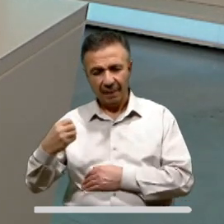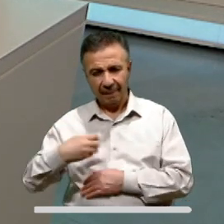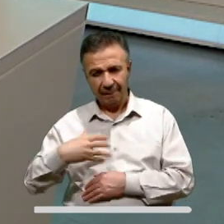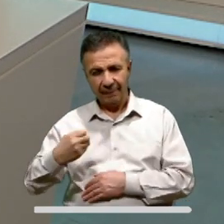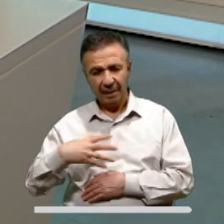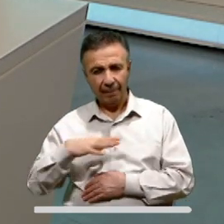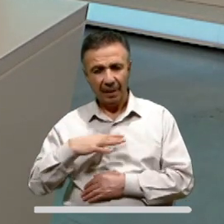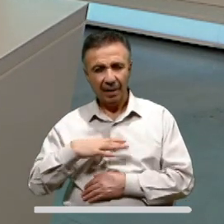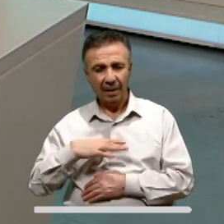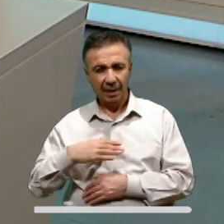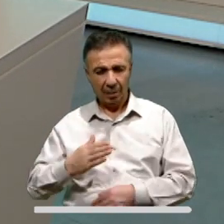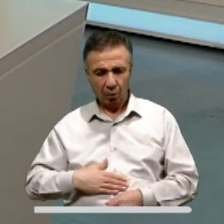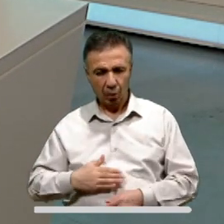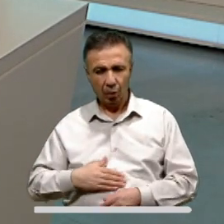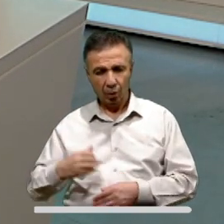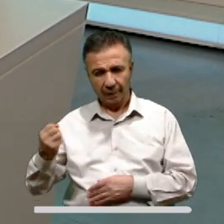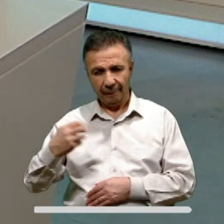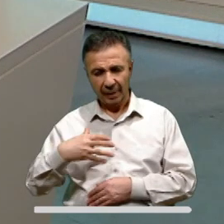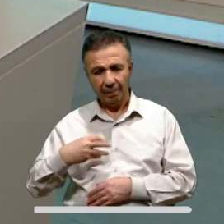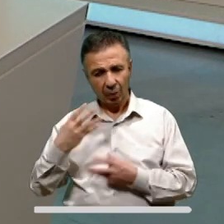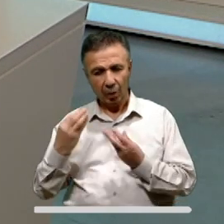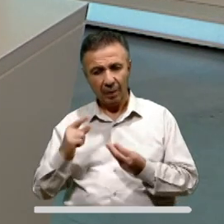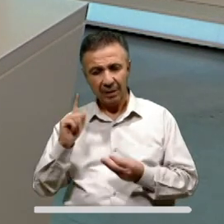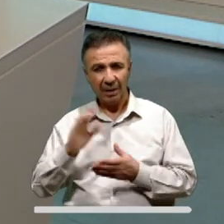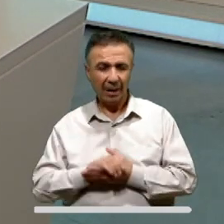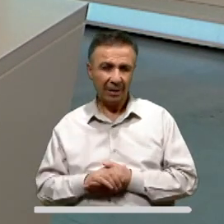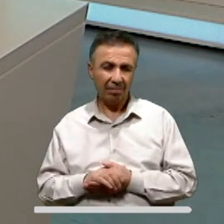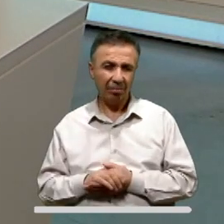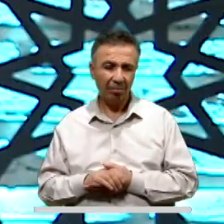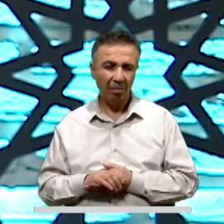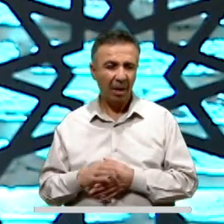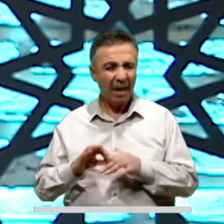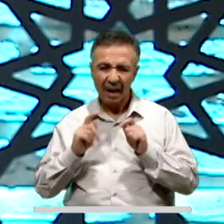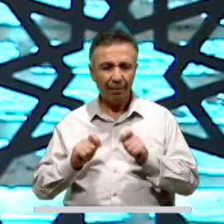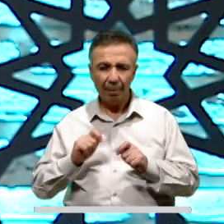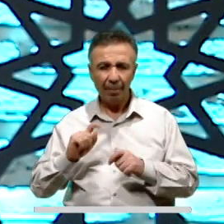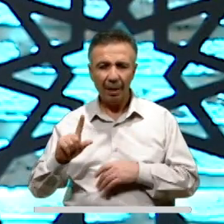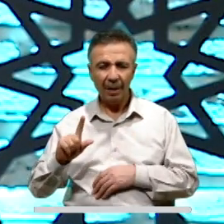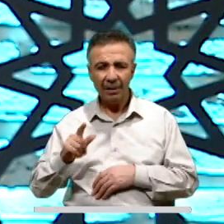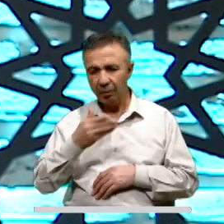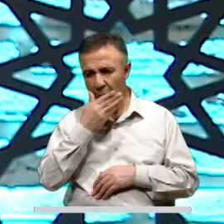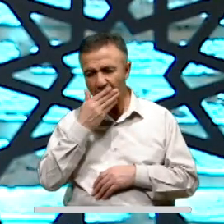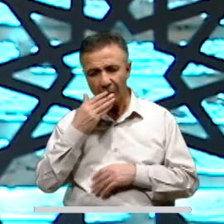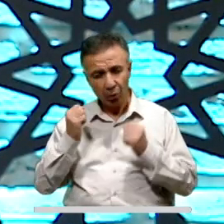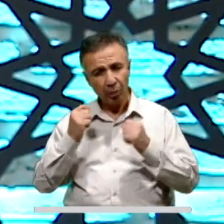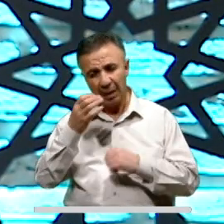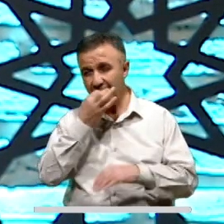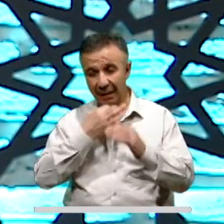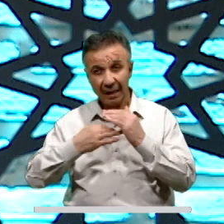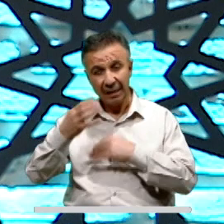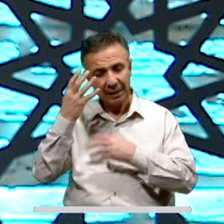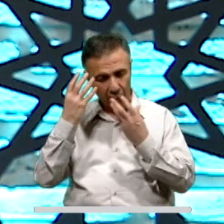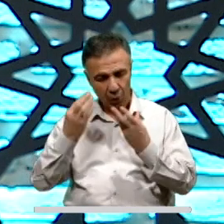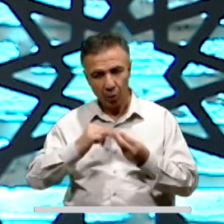çekilecek. Bu konuda nasıl hareket edebilirim? Orada niyetlensem gideyim, niyetlenmedim onu